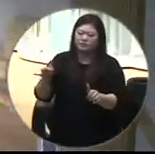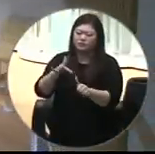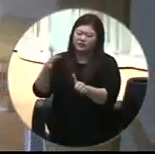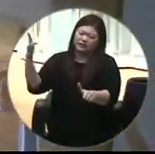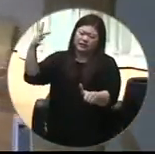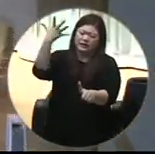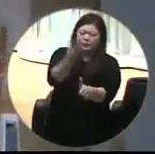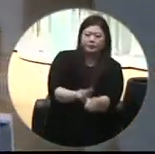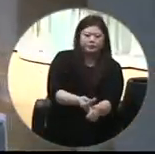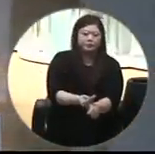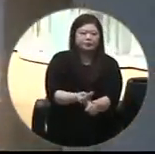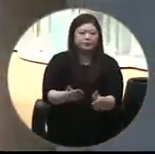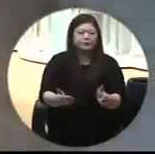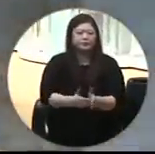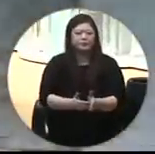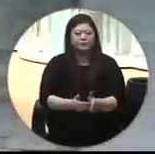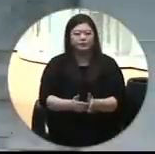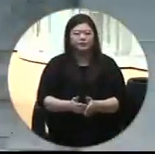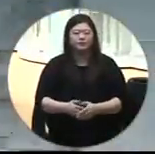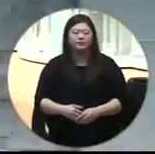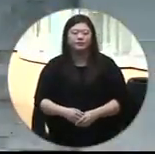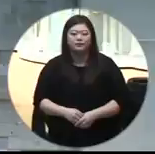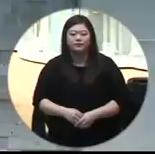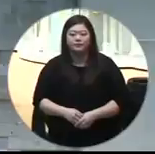광야로 나갔더라.